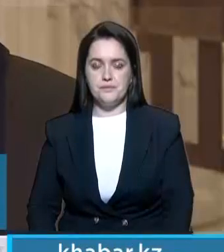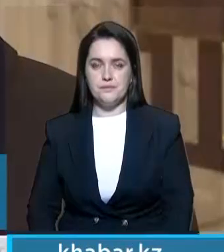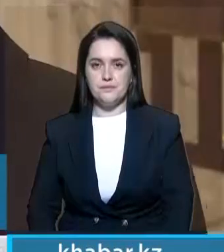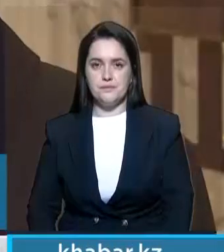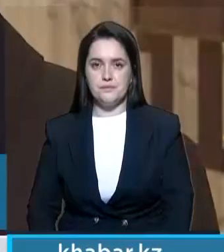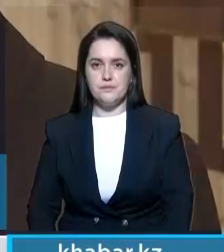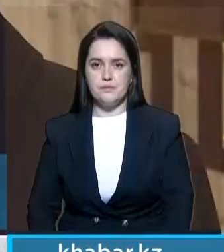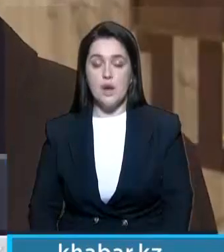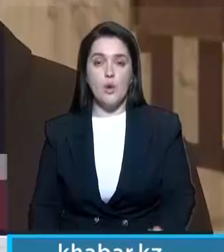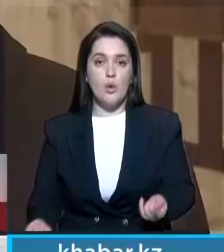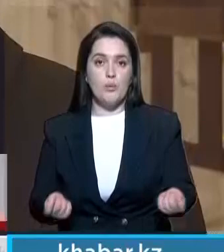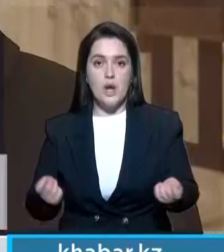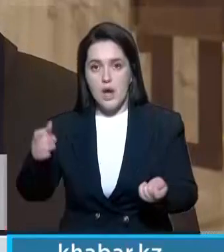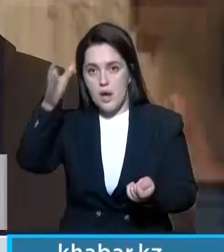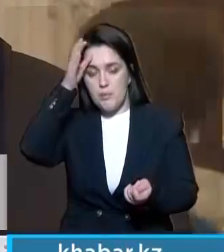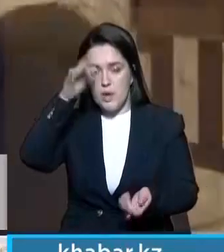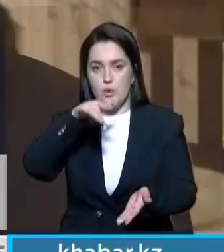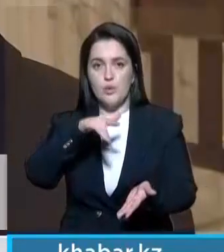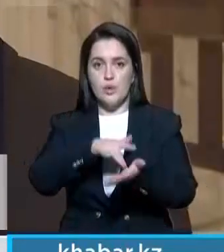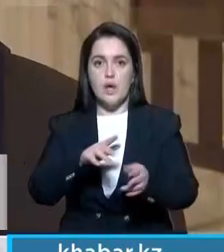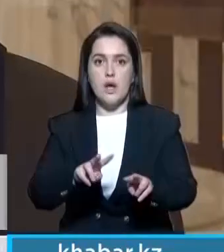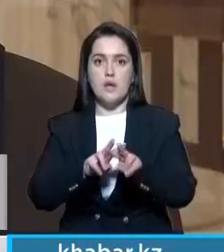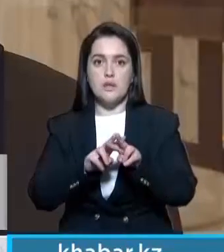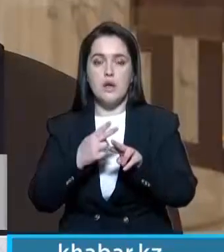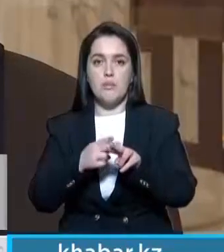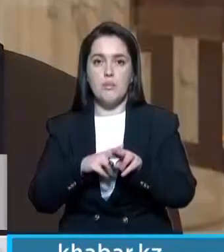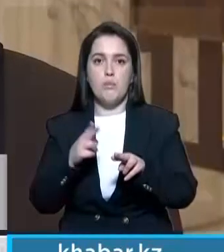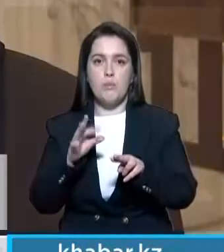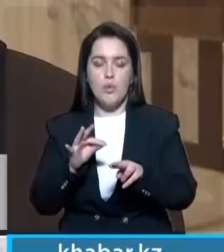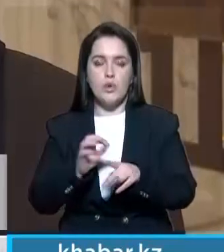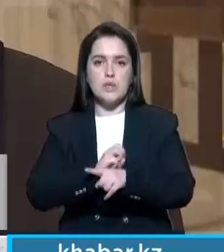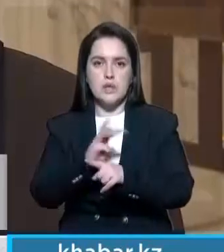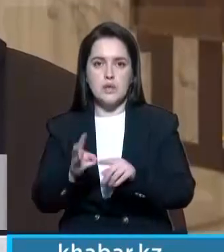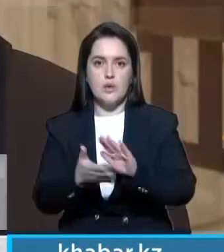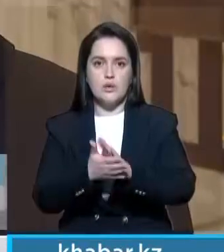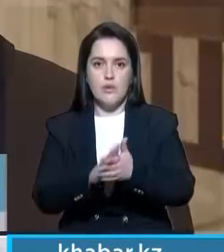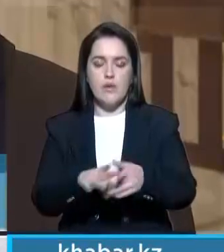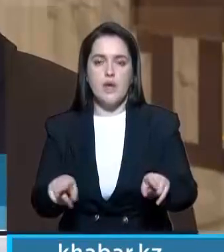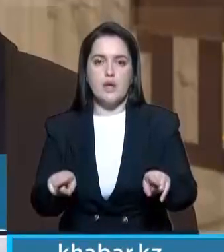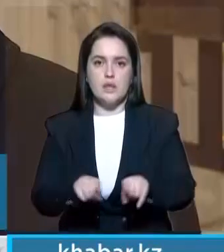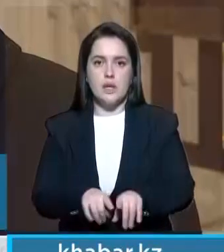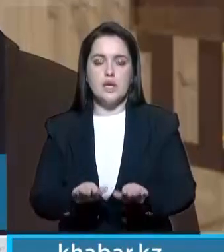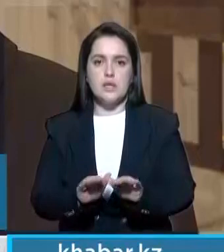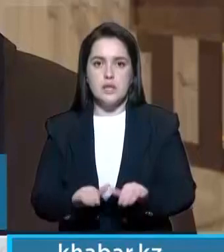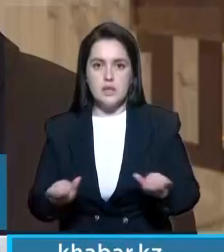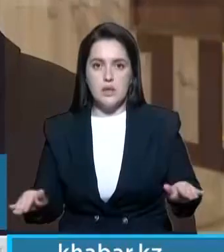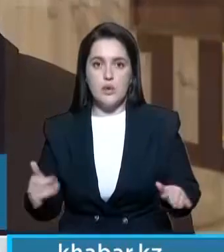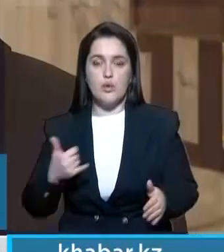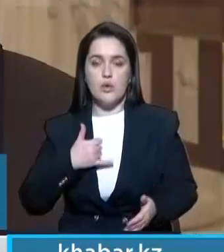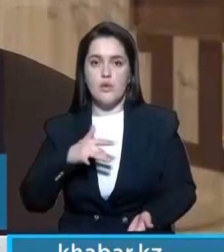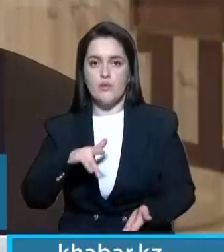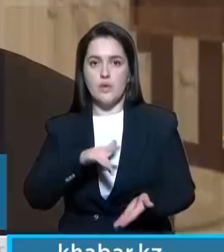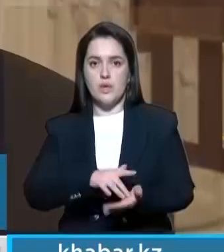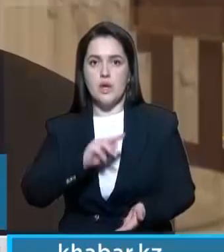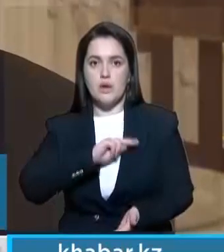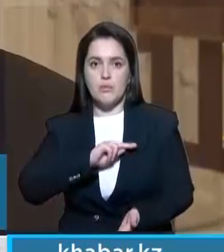Управлением образования города Астаны вообще принимаются все меры по созданию условий для детей такой категории. Сейчас в городе у нас функционируют